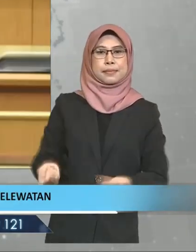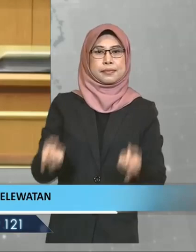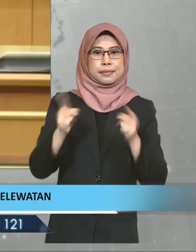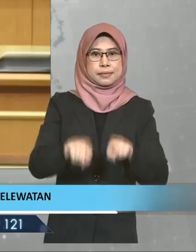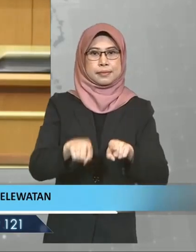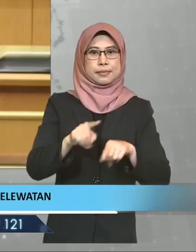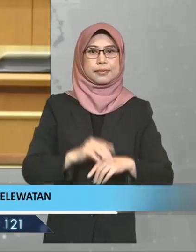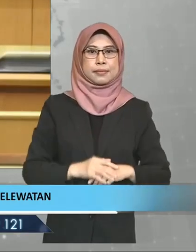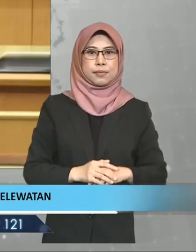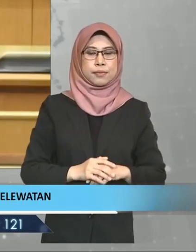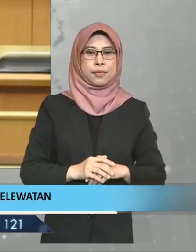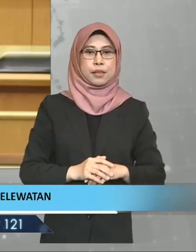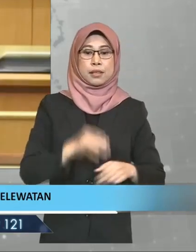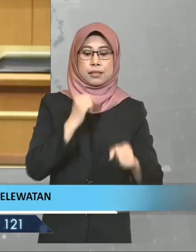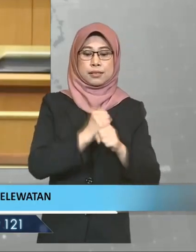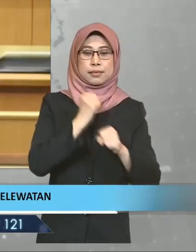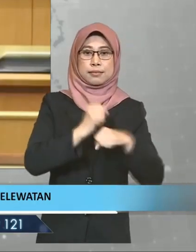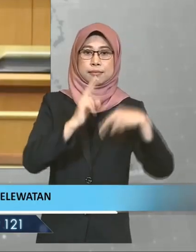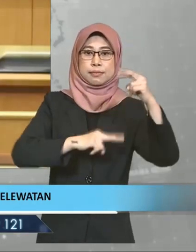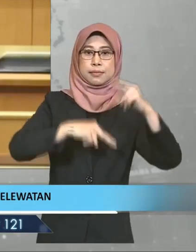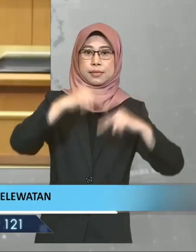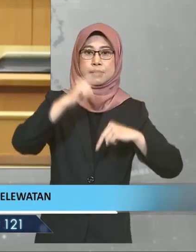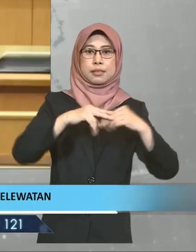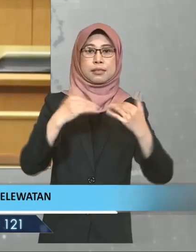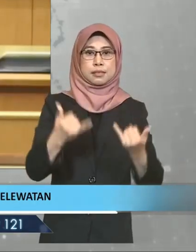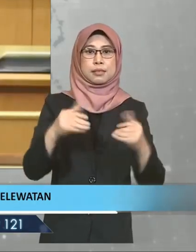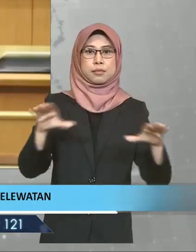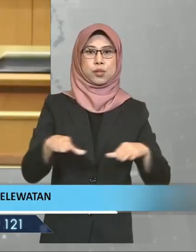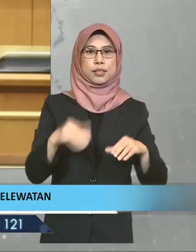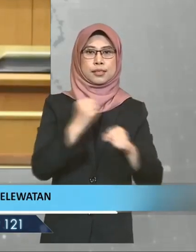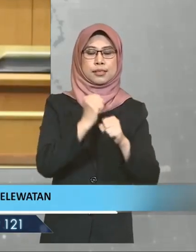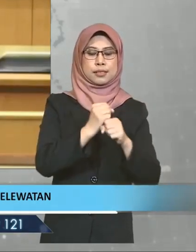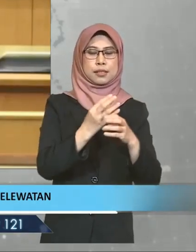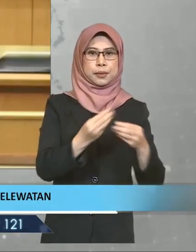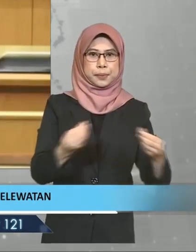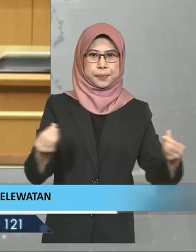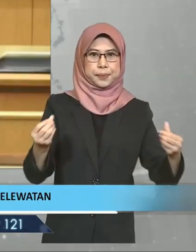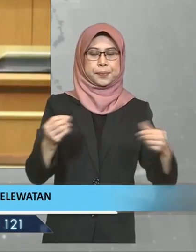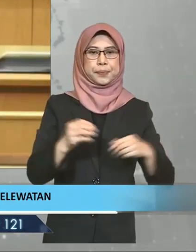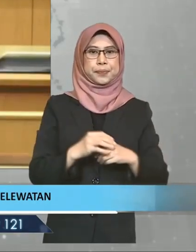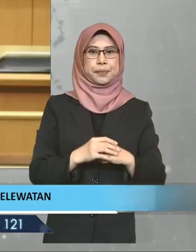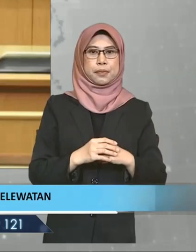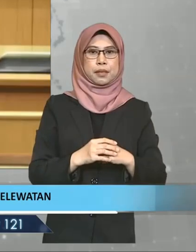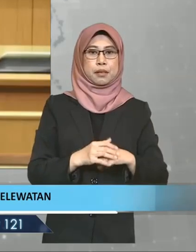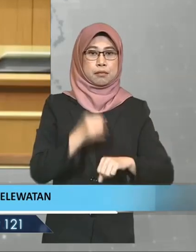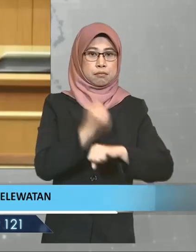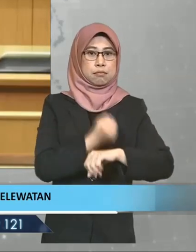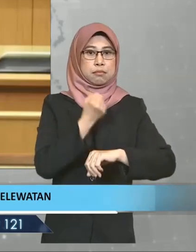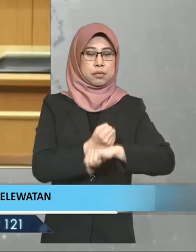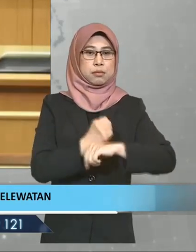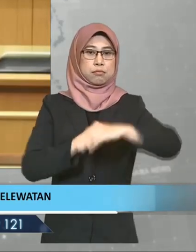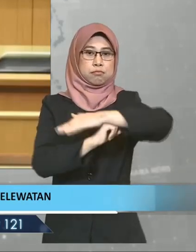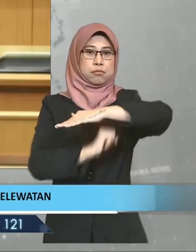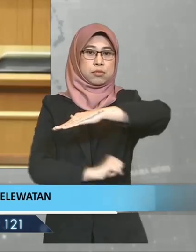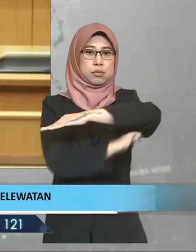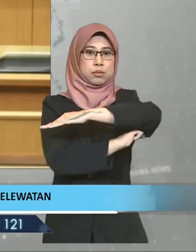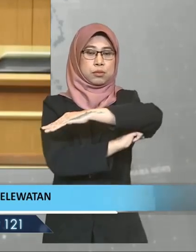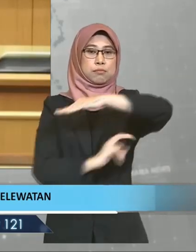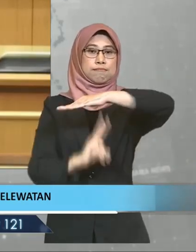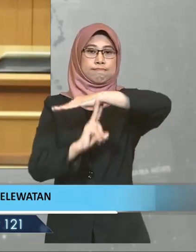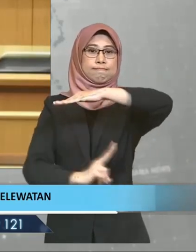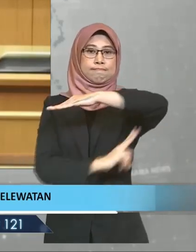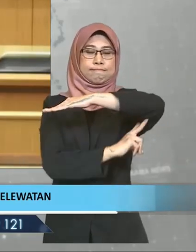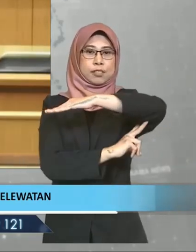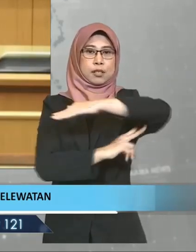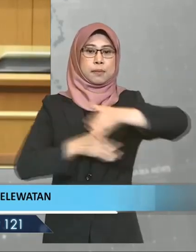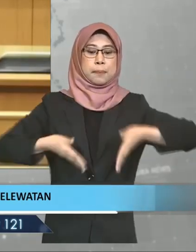berlaku ujarnya pembedaan yang sedang dijalankan adalah rezekinya tanah Hai letupan batu pemenang struktur yang jabatan